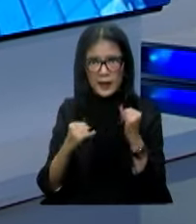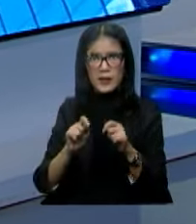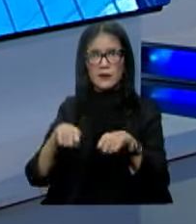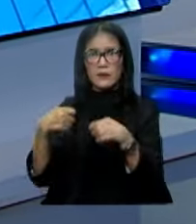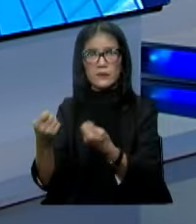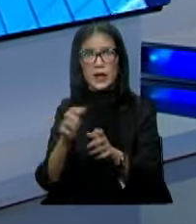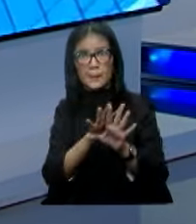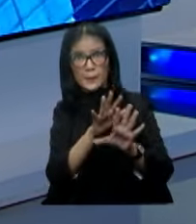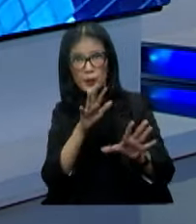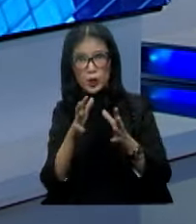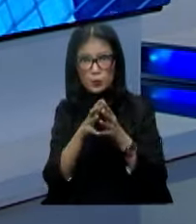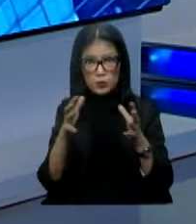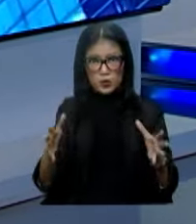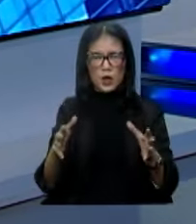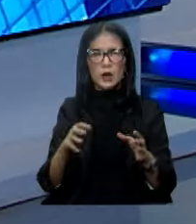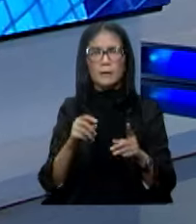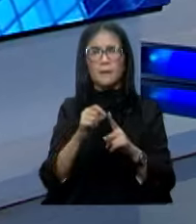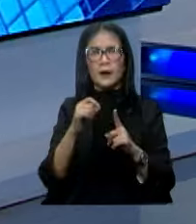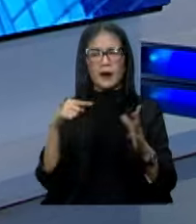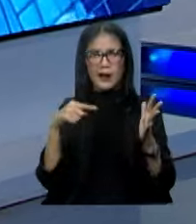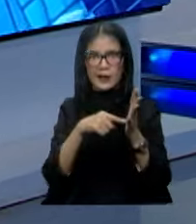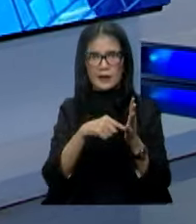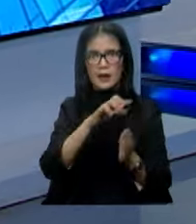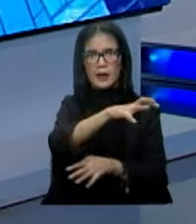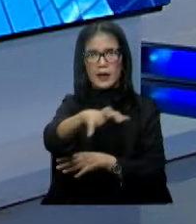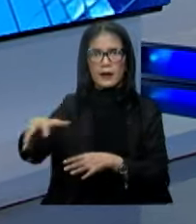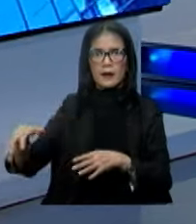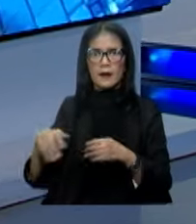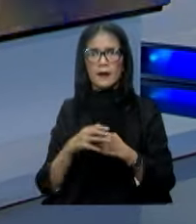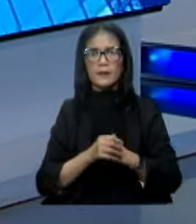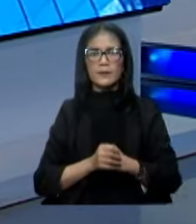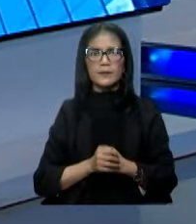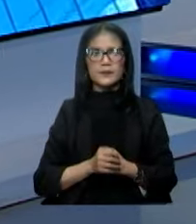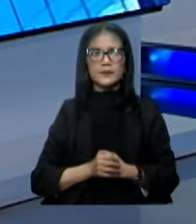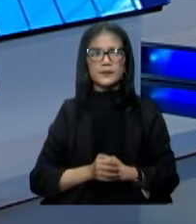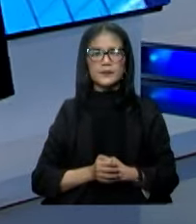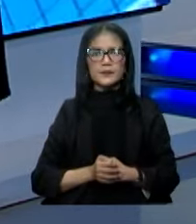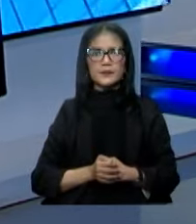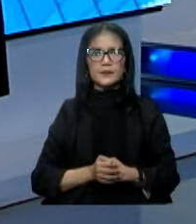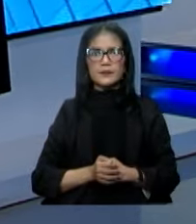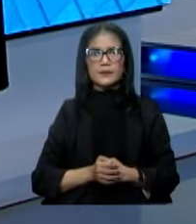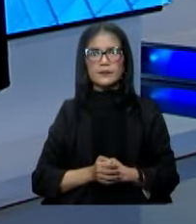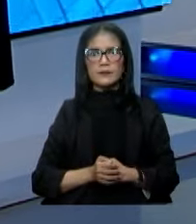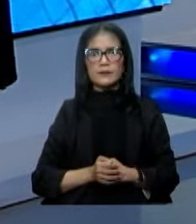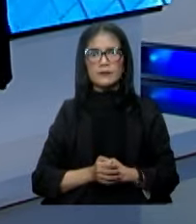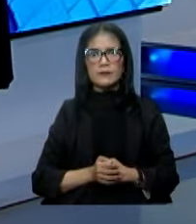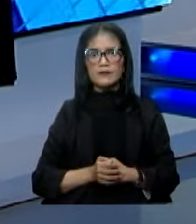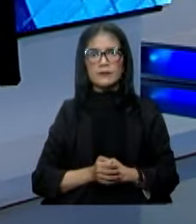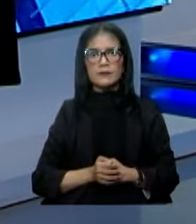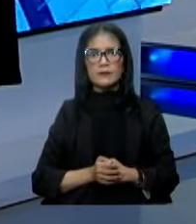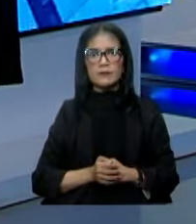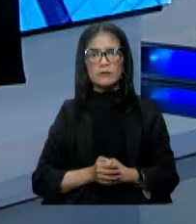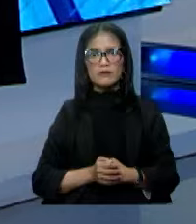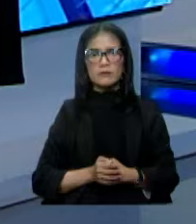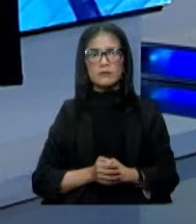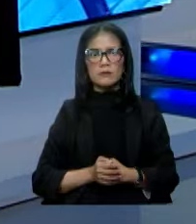sang petahana maju di Pilkada. Dan kita akan lihat tanpa Anies Baswedan, lalu siapa saja yang